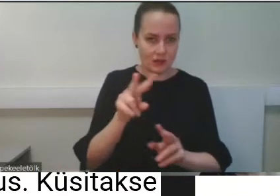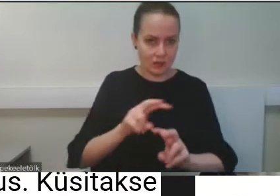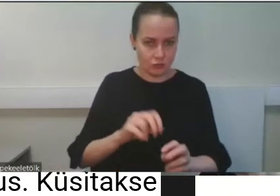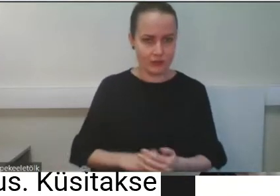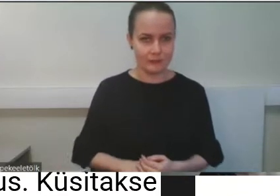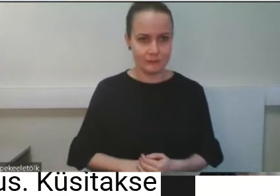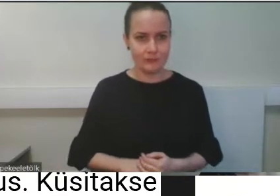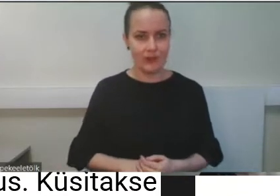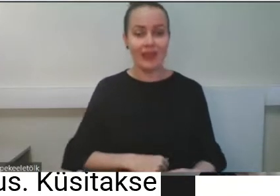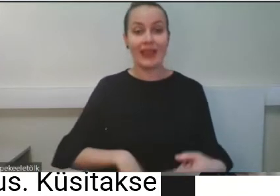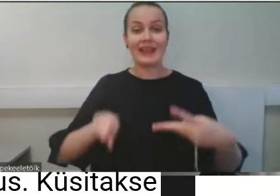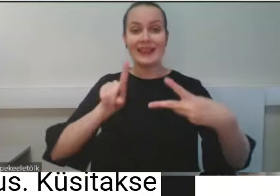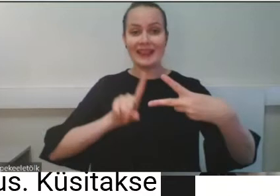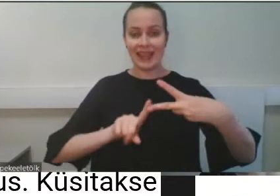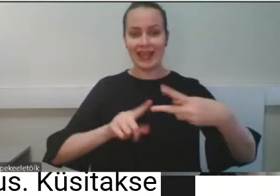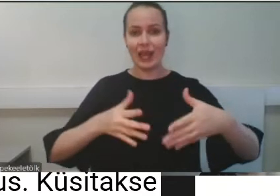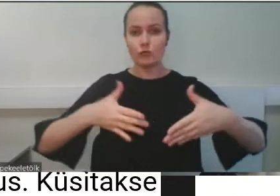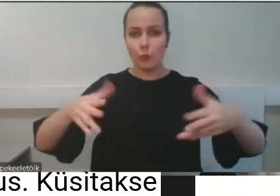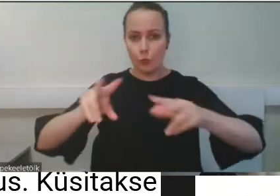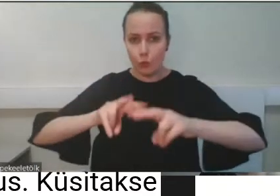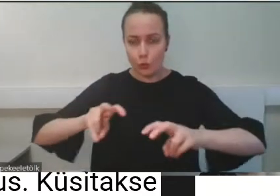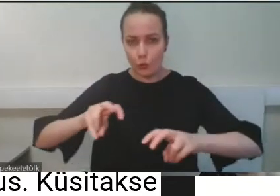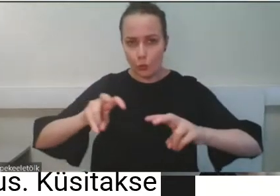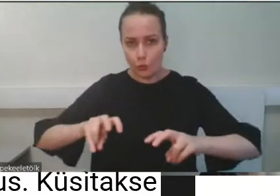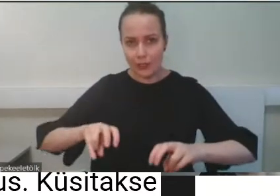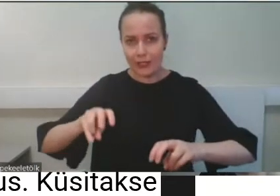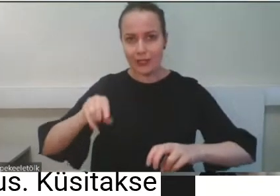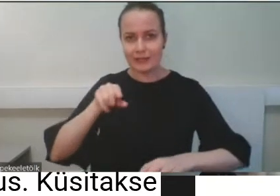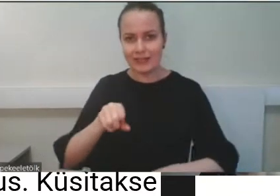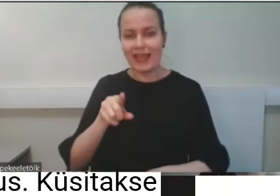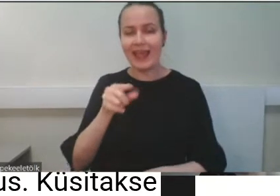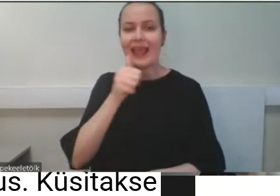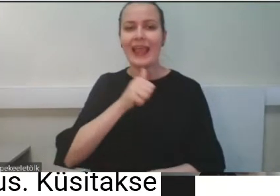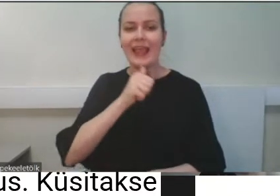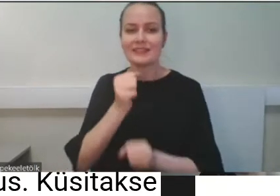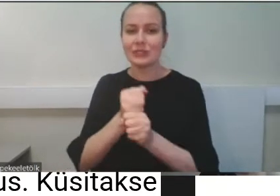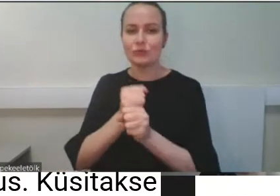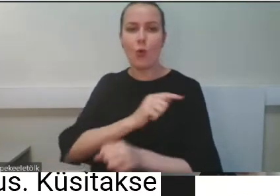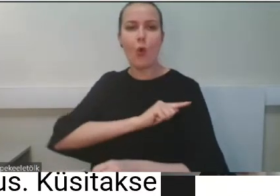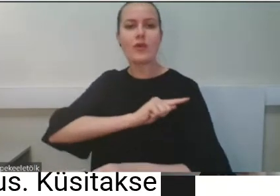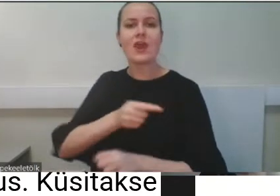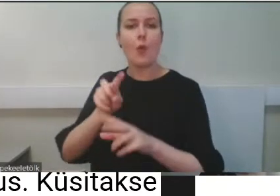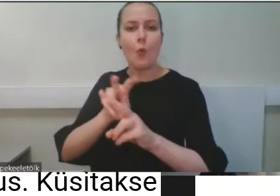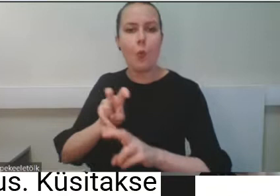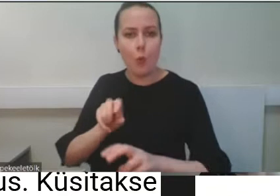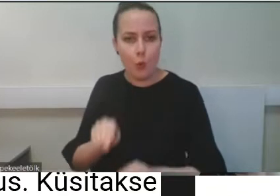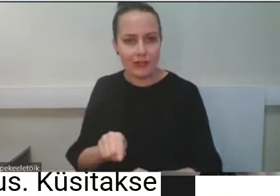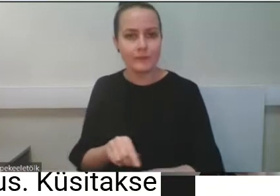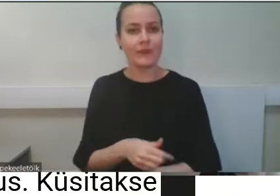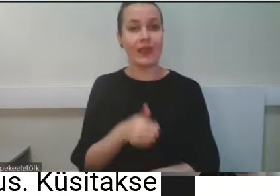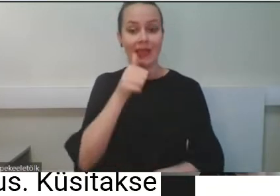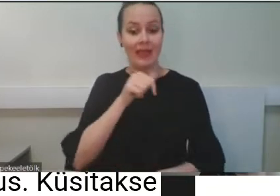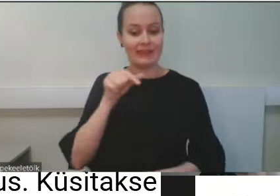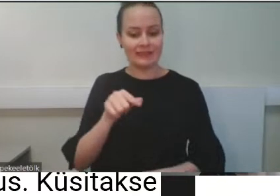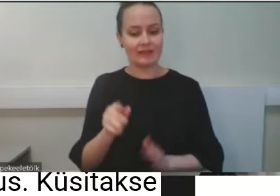aga ka elamistingimusi ja üldse sellist sotsiaalset tõrjutust vaadatakse. Teine suur